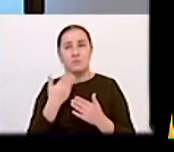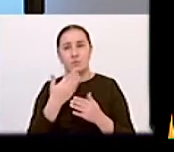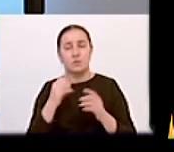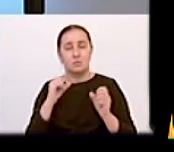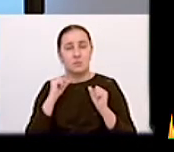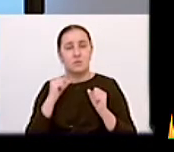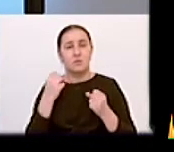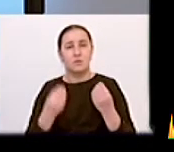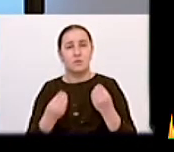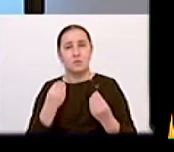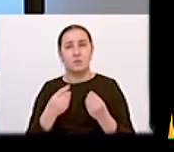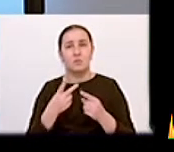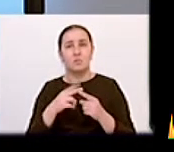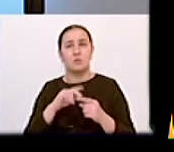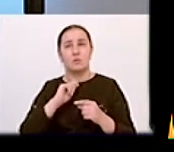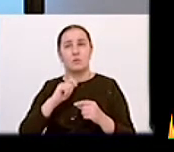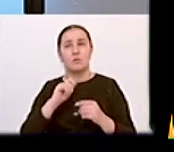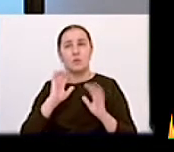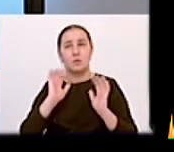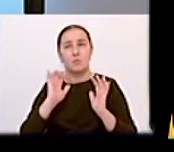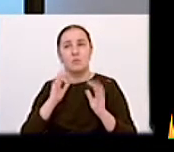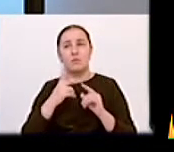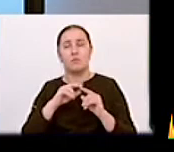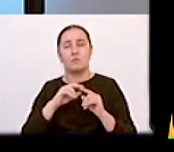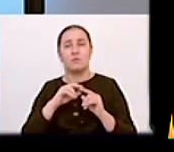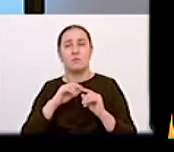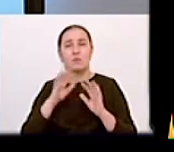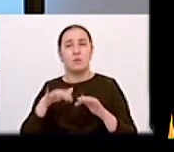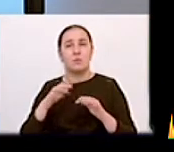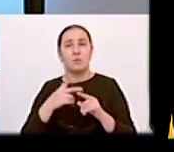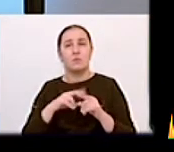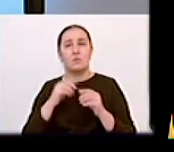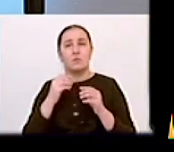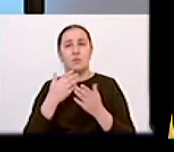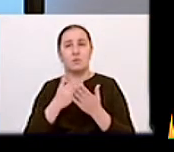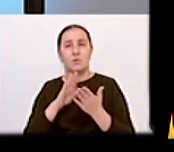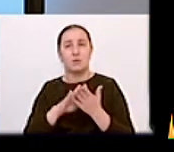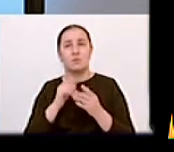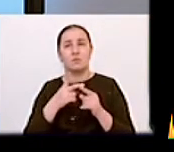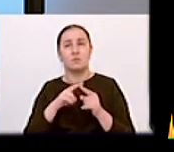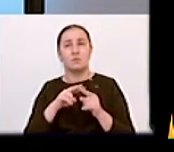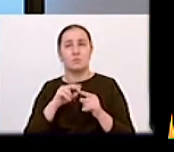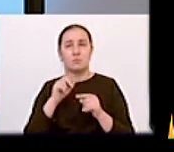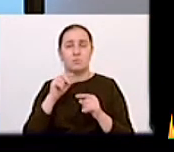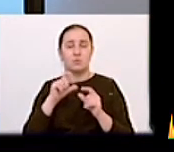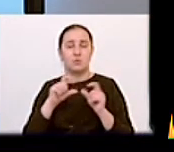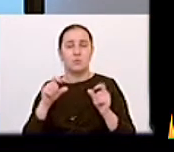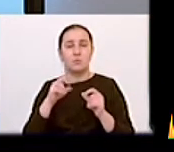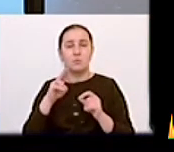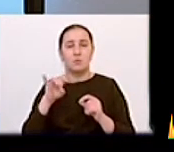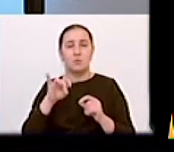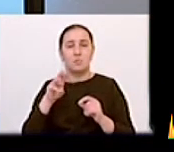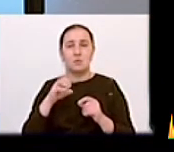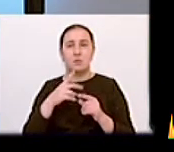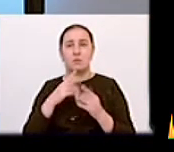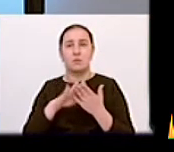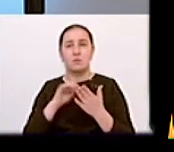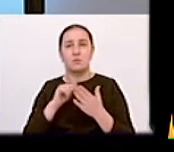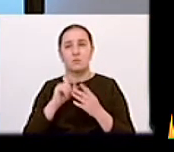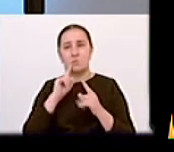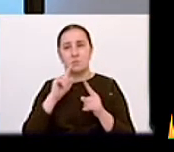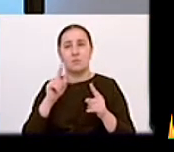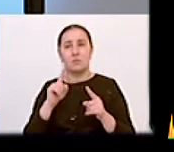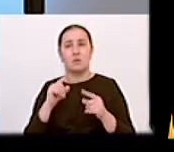спортивные игры. Теннис, футбол, волейбол, баскетбол. Название школьных предметов. Название современной